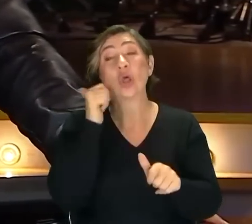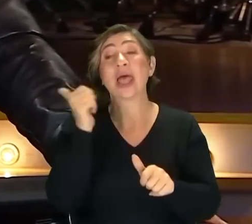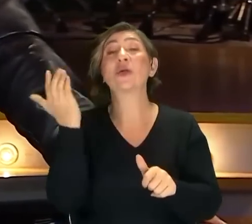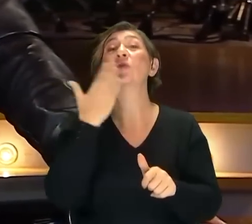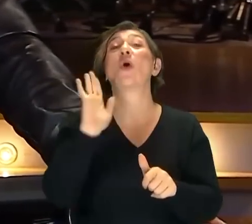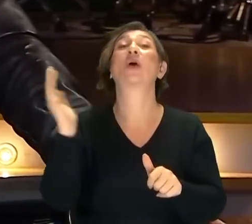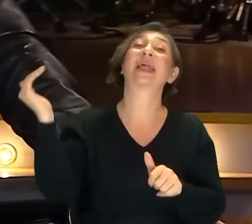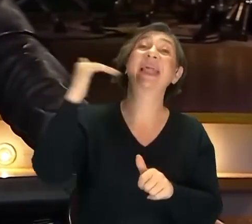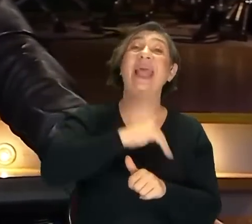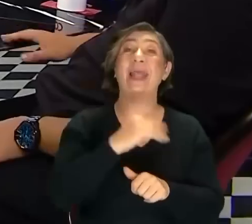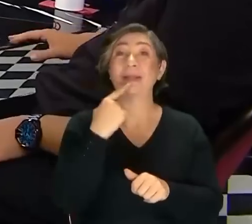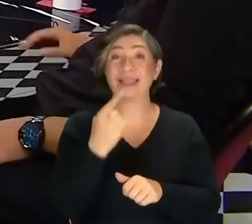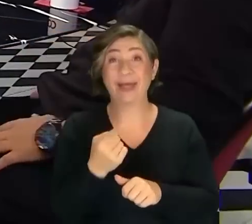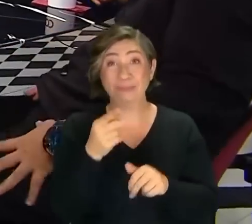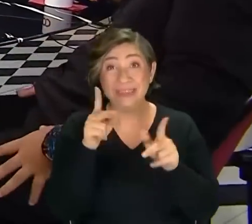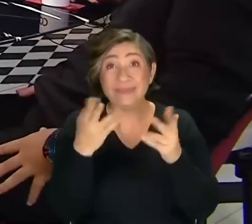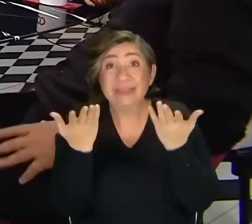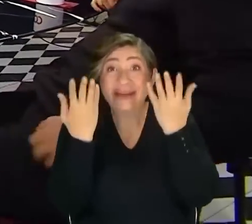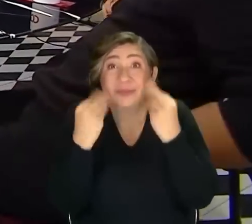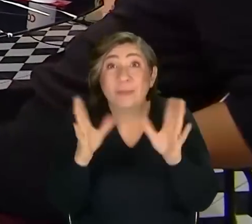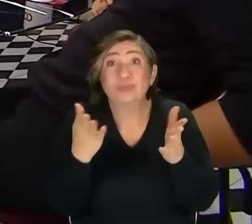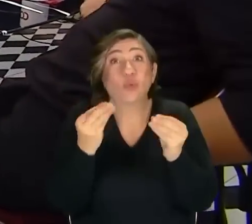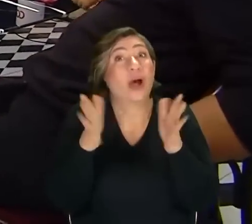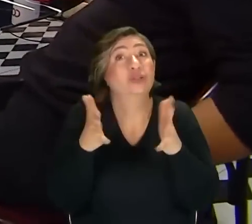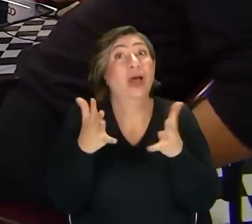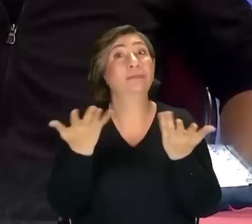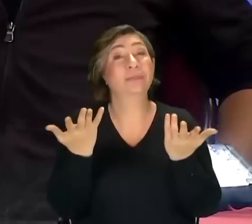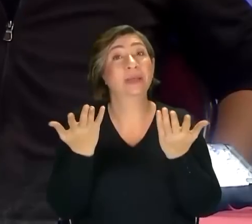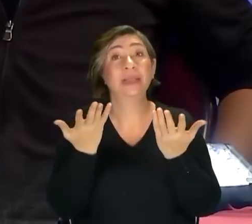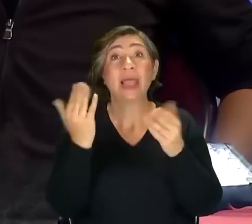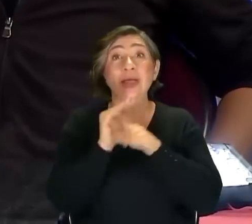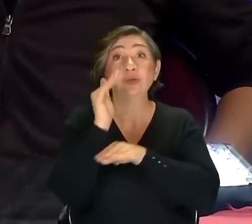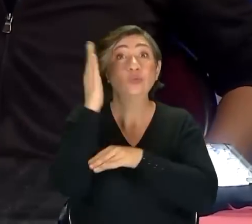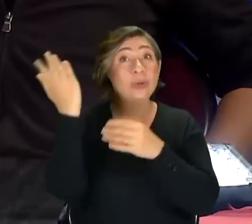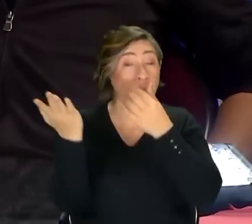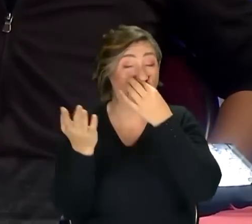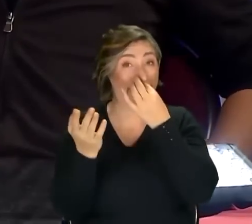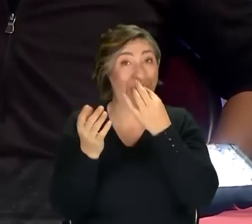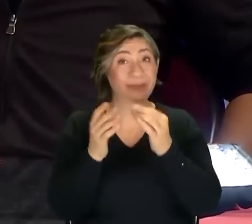ki seferinden durumu falan gibi mi? Nasıl lan? Çok acayip herhalde değil mi? Ne yaşıyorlarsa.